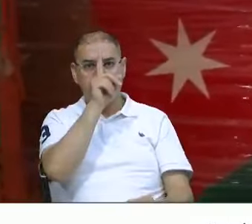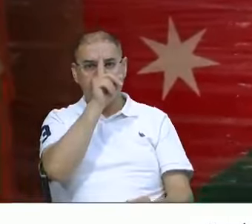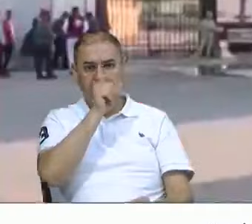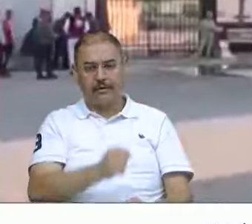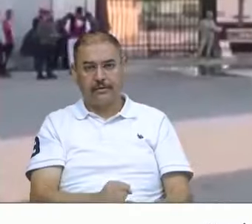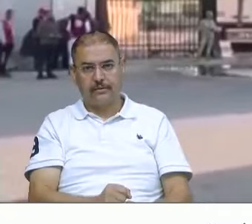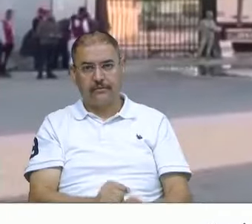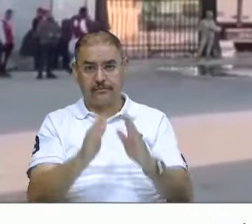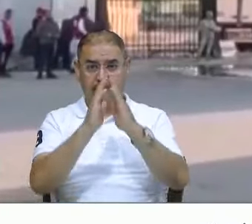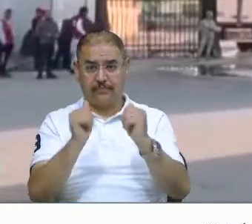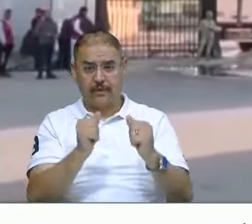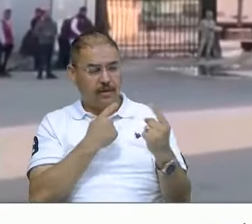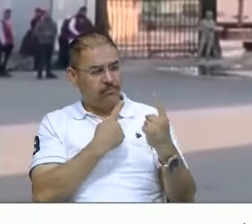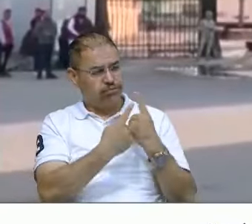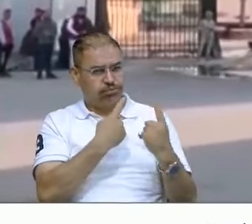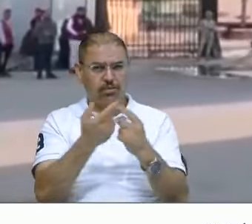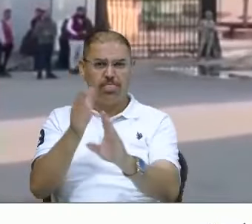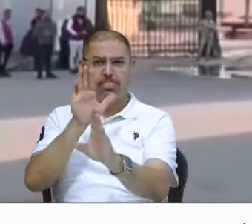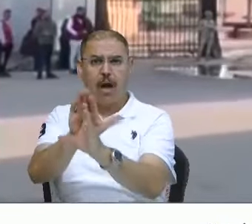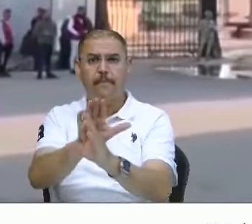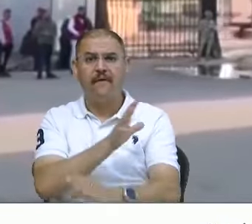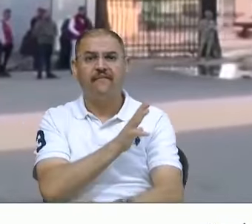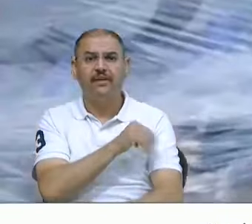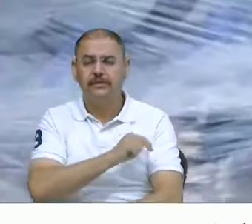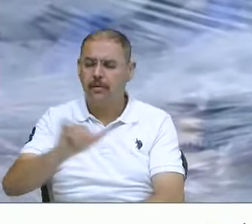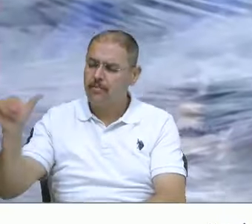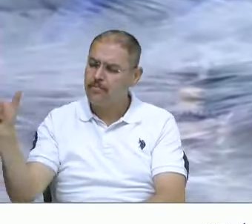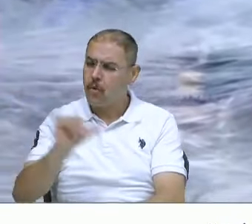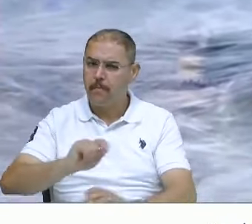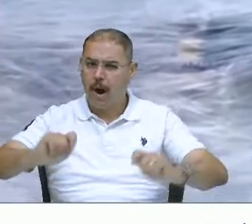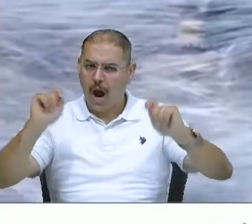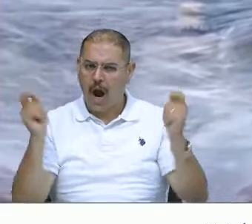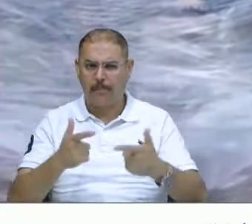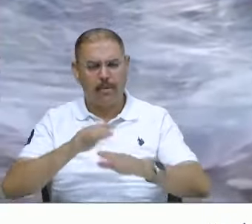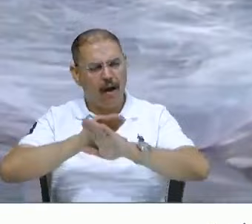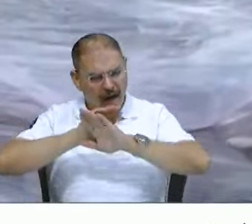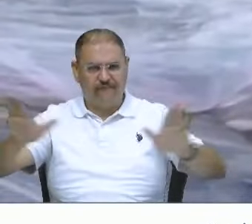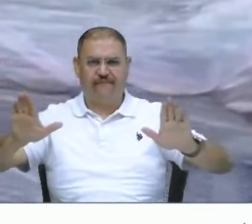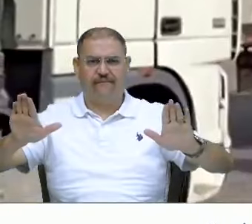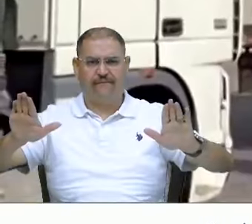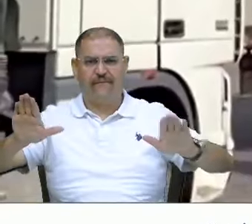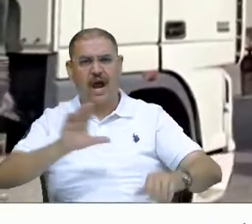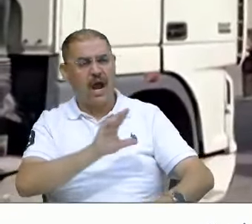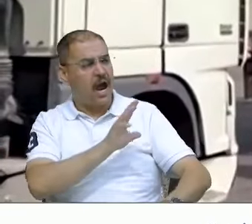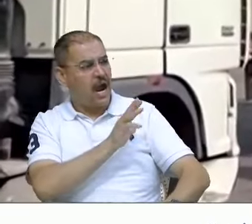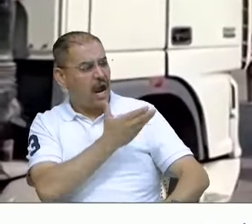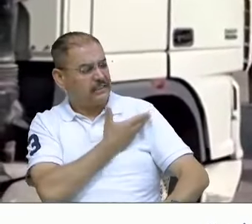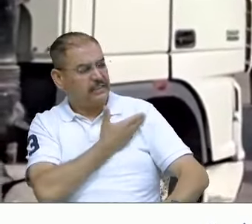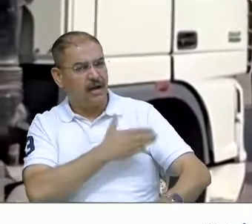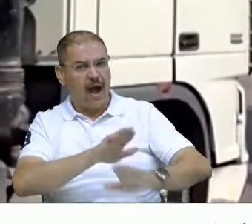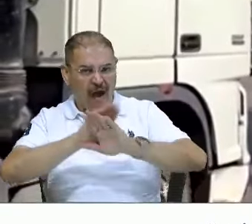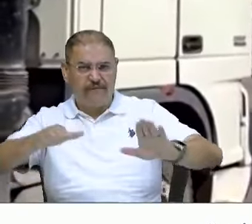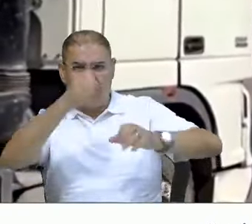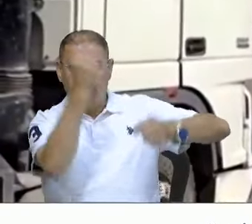وخصوصا الموقف الصلب تجاه ضروره انهاء الحرب ووقف اطلاق النار في قطاع غزه في حشد اكبر قدر